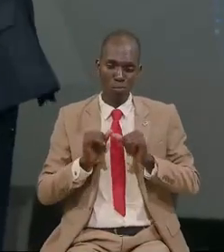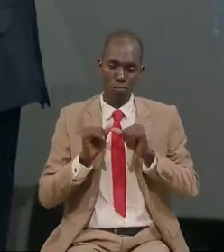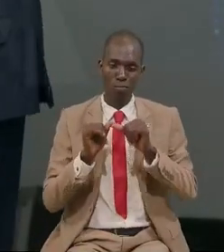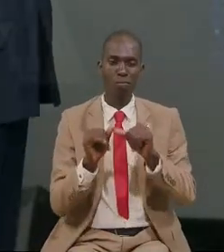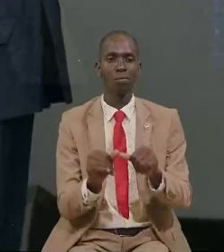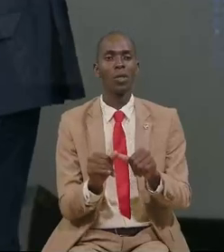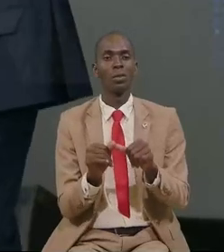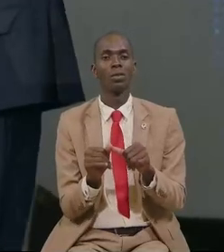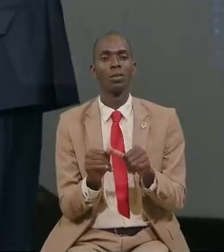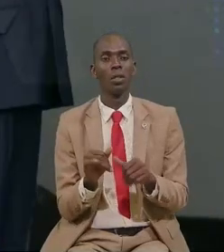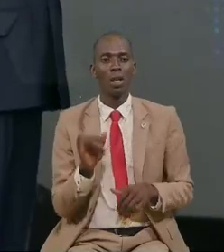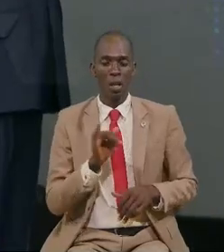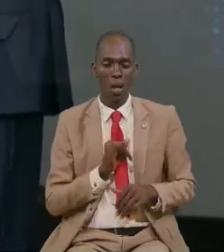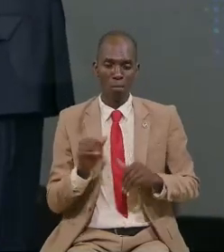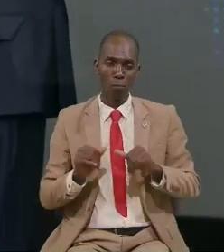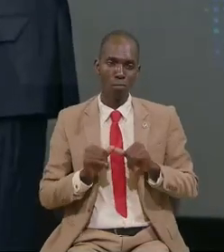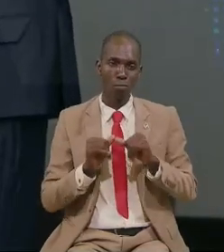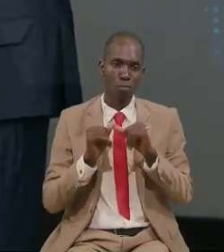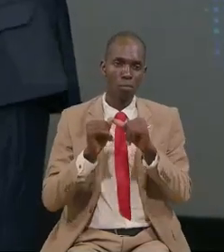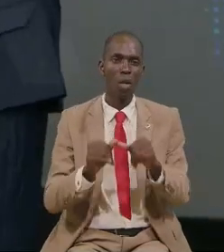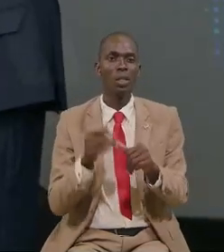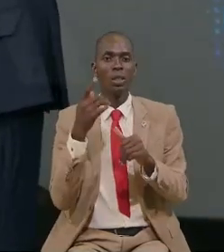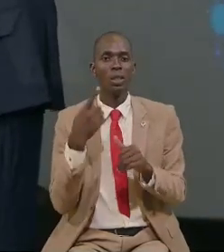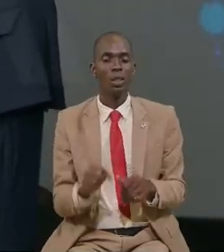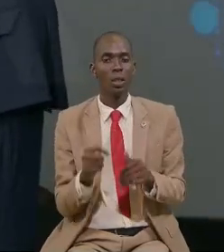je cours vers le but